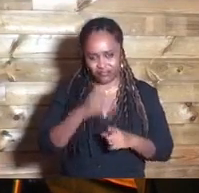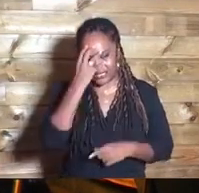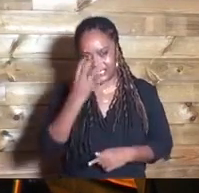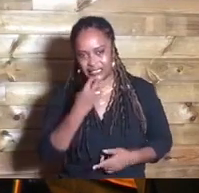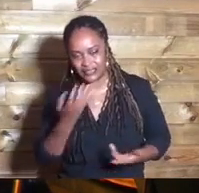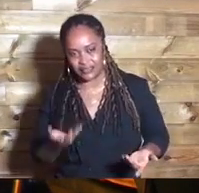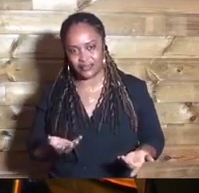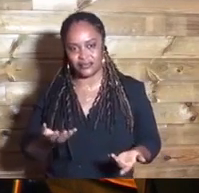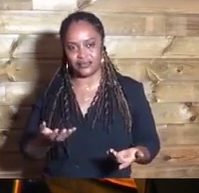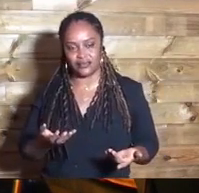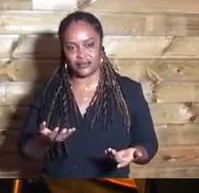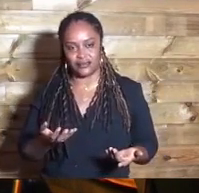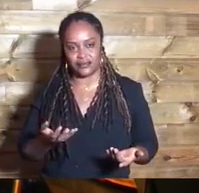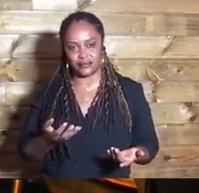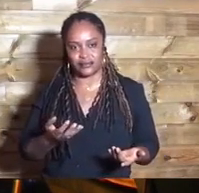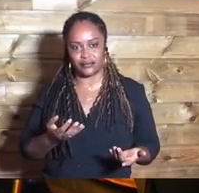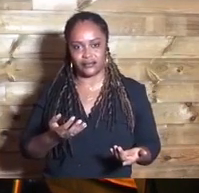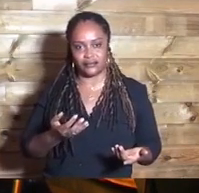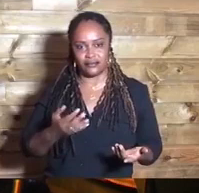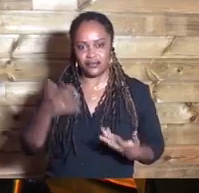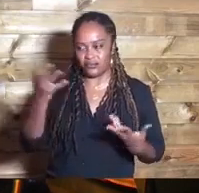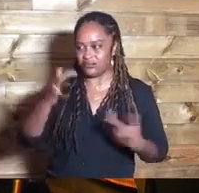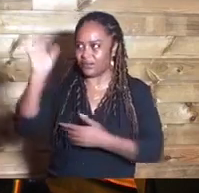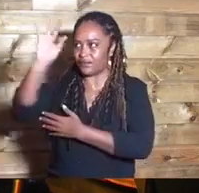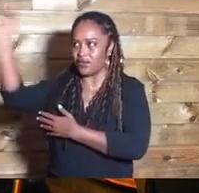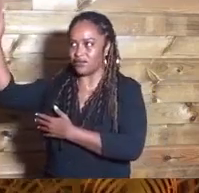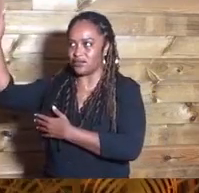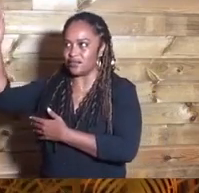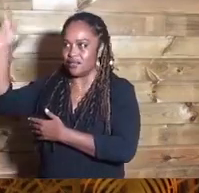vu que n'importe qui est français qui a venu ici, qui a déposé sa valise